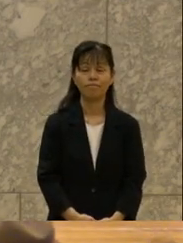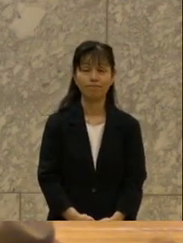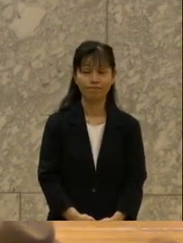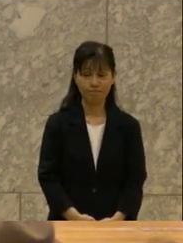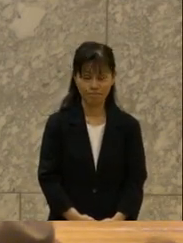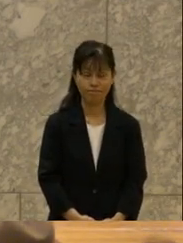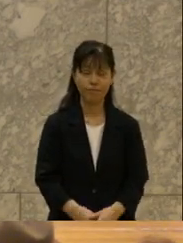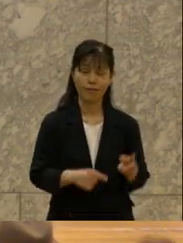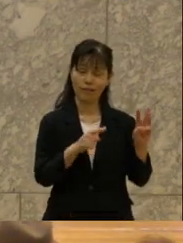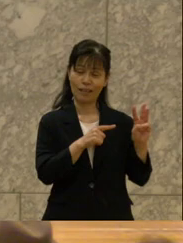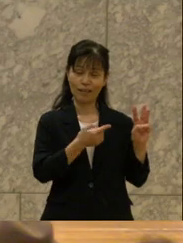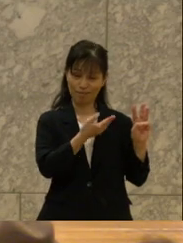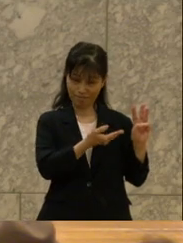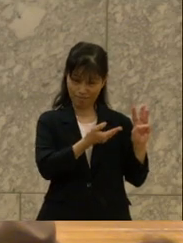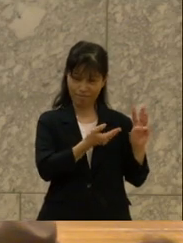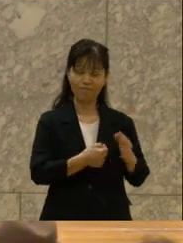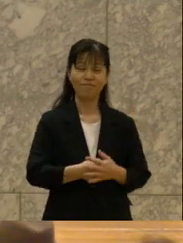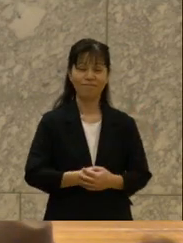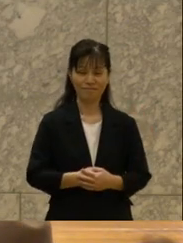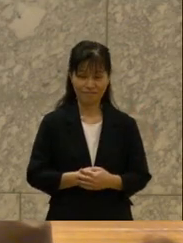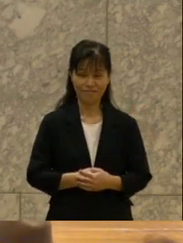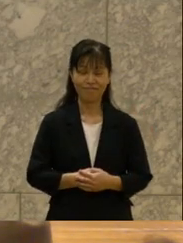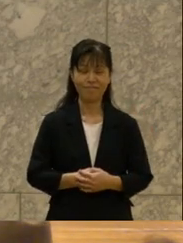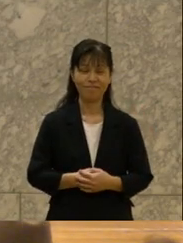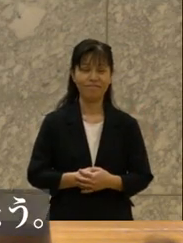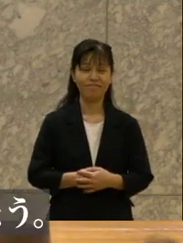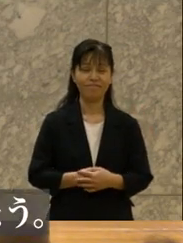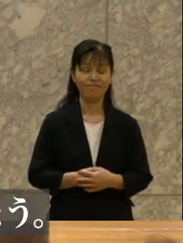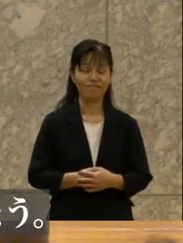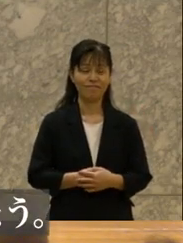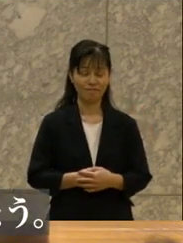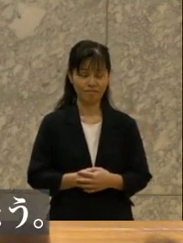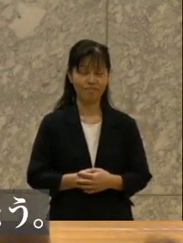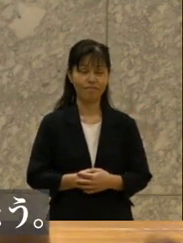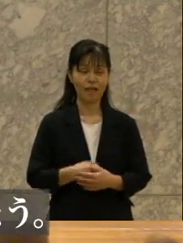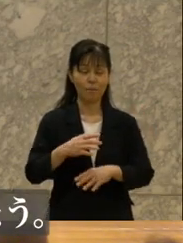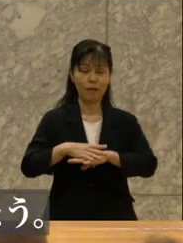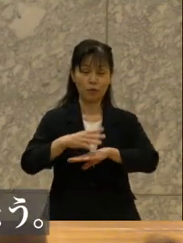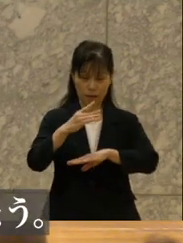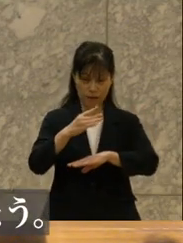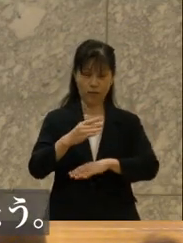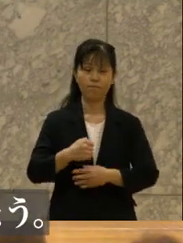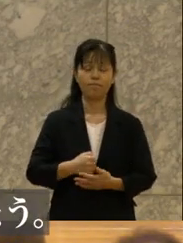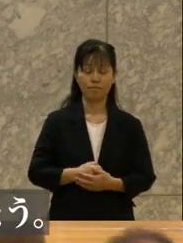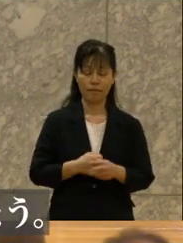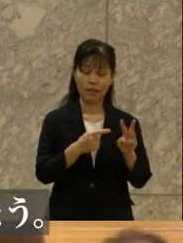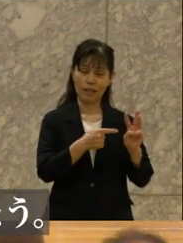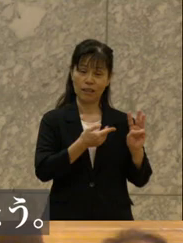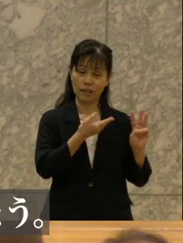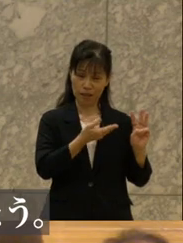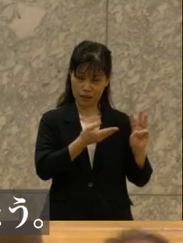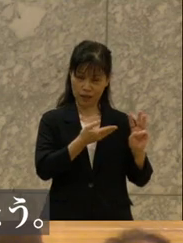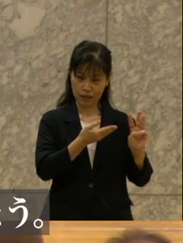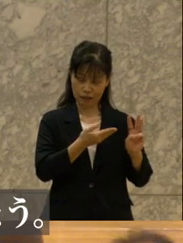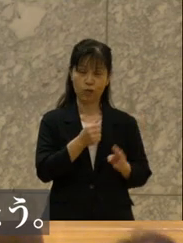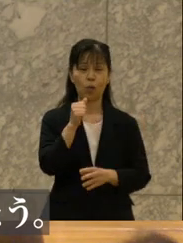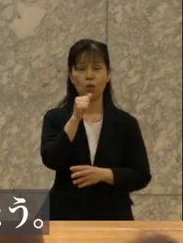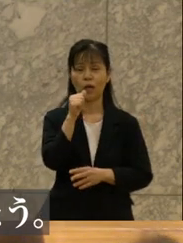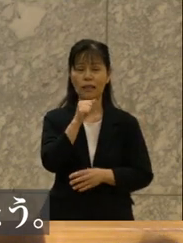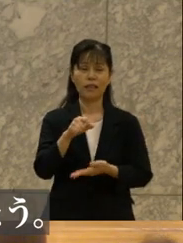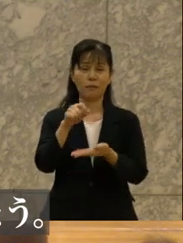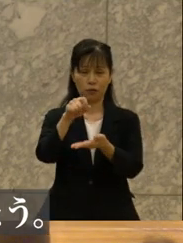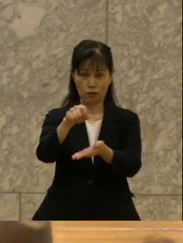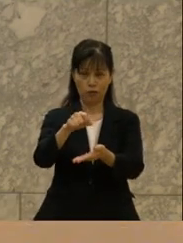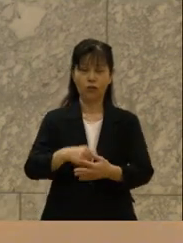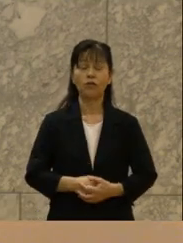3人の方がいらっしゃいます空気がぐっと変わりますねそれでは最初に私の方から3人のプロフィールをご紹介